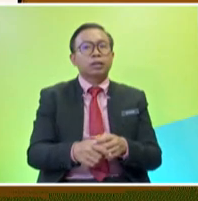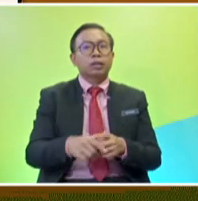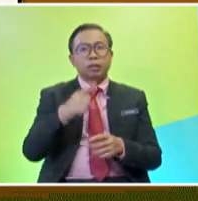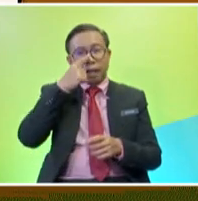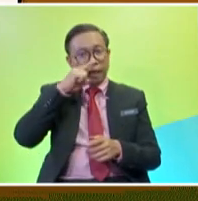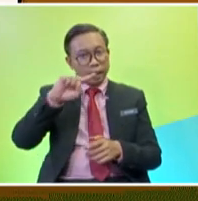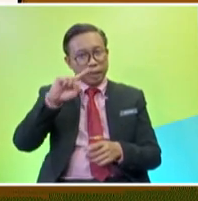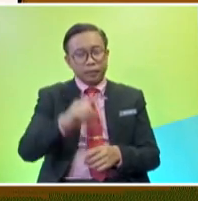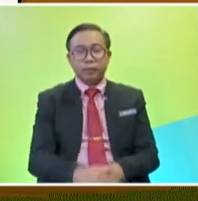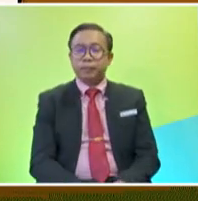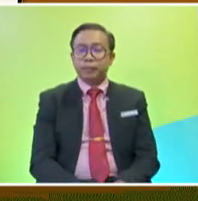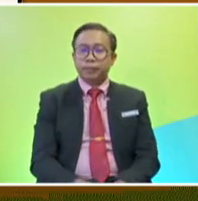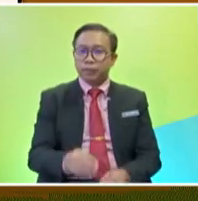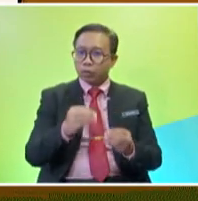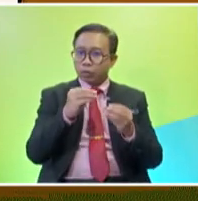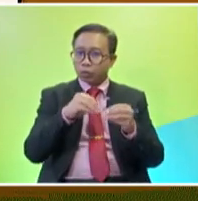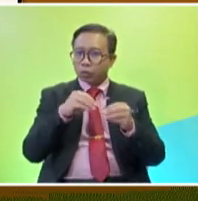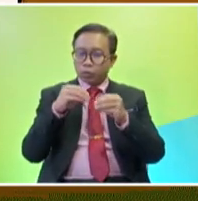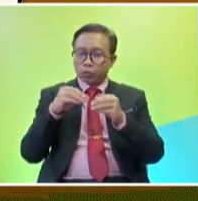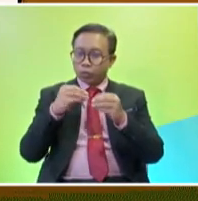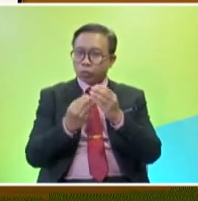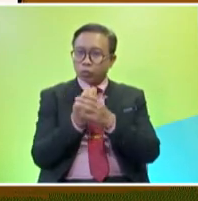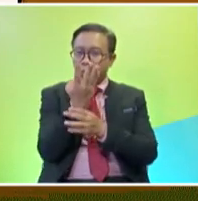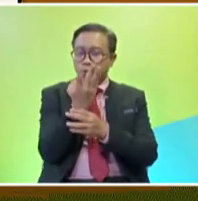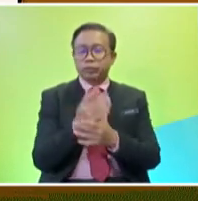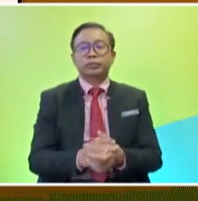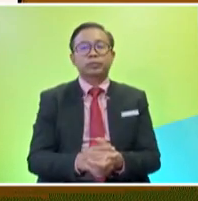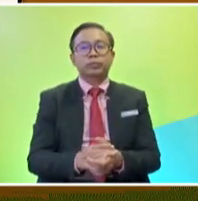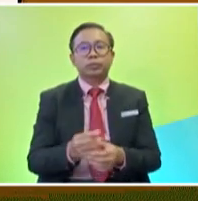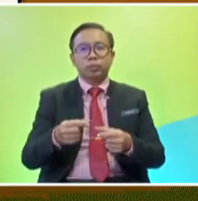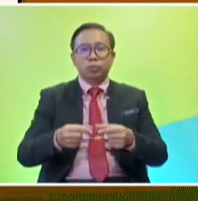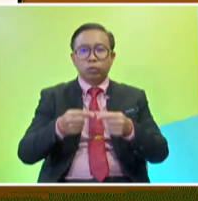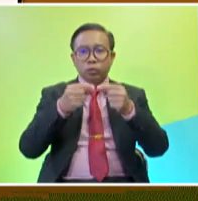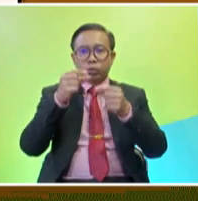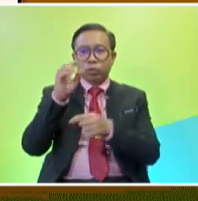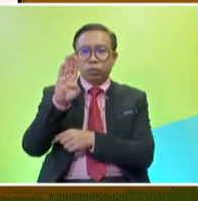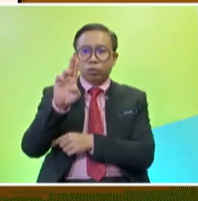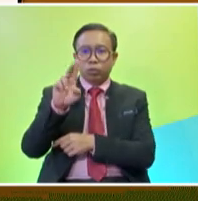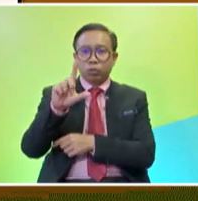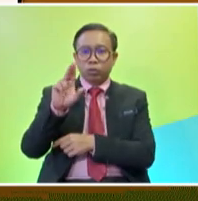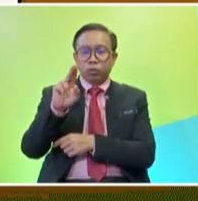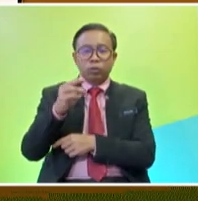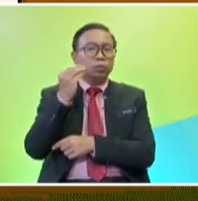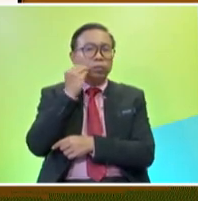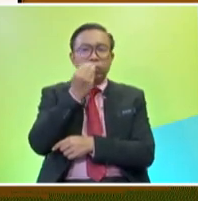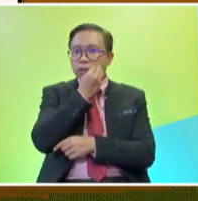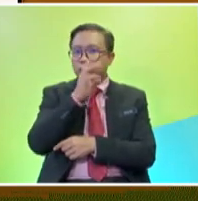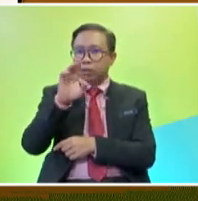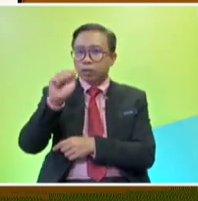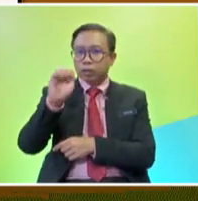tumbuh-tumbuhan sebelah jadi di kawasan monsun Tropical adalah seperti bulu revisi Carry dan juga pokok Jati